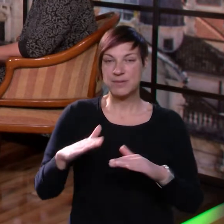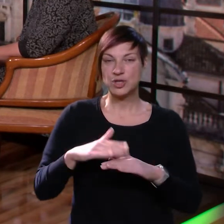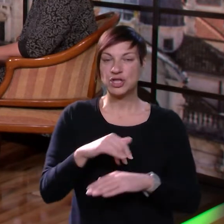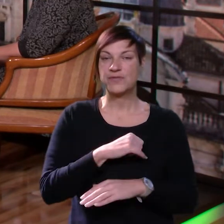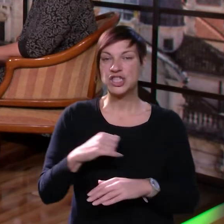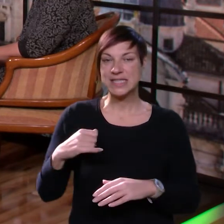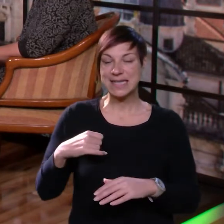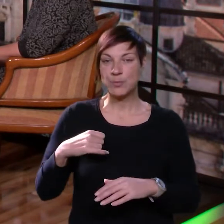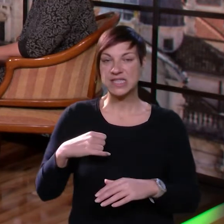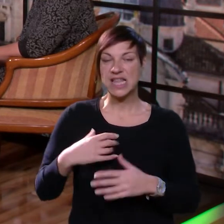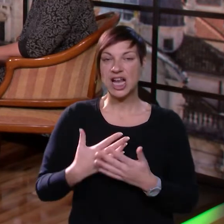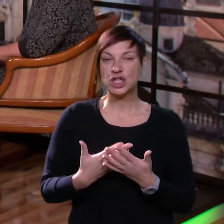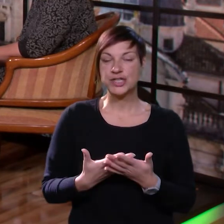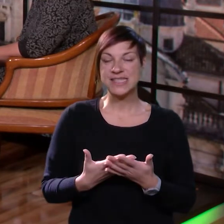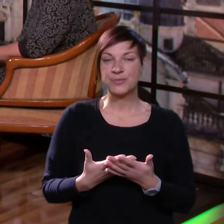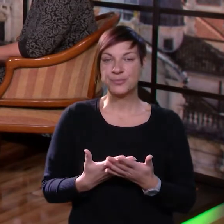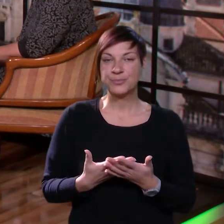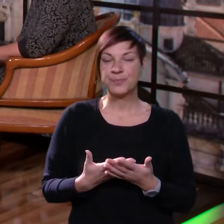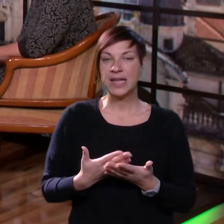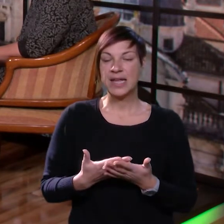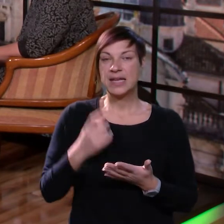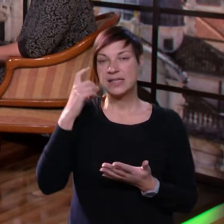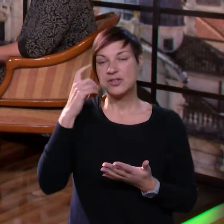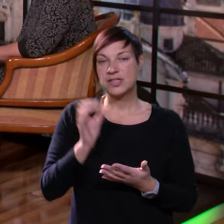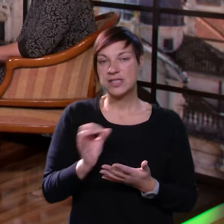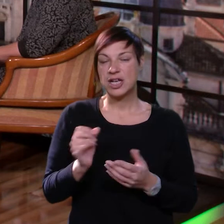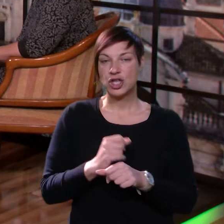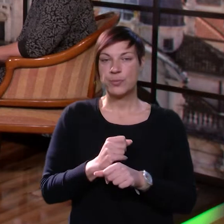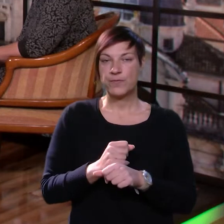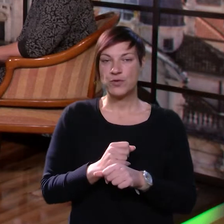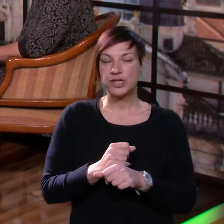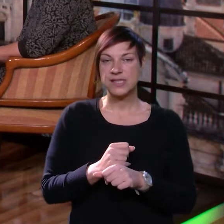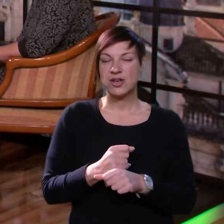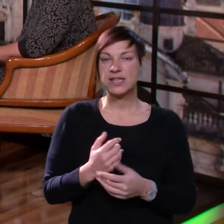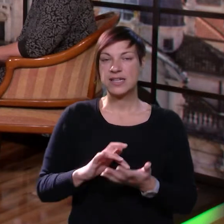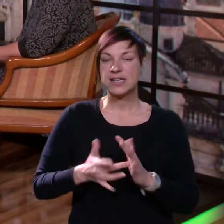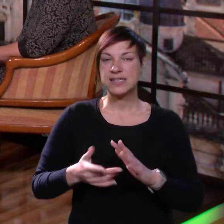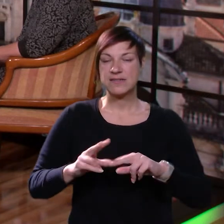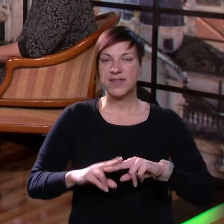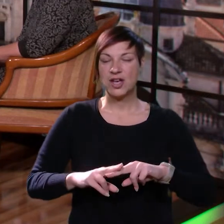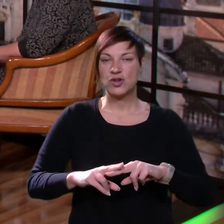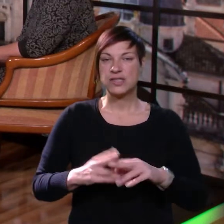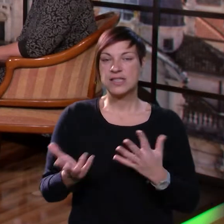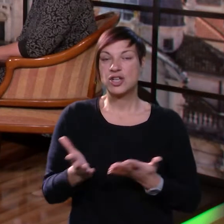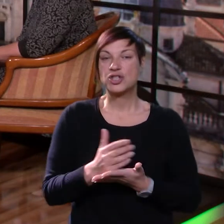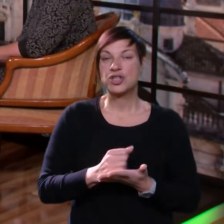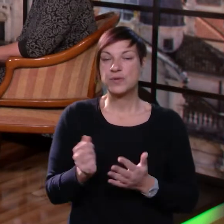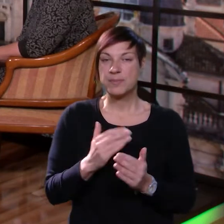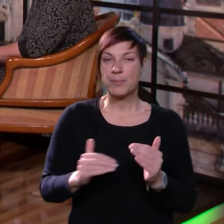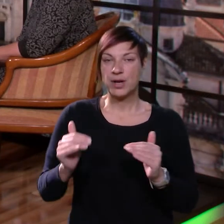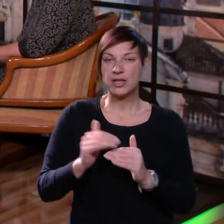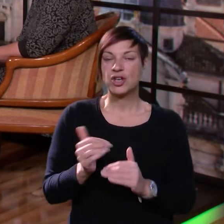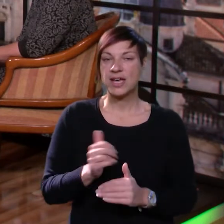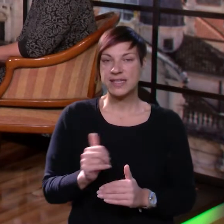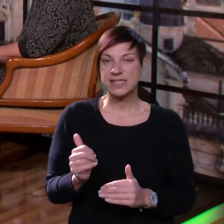što više samostalnosti i da on socijalno dobro funkcionira. A sve ostalo što uspijemo